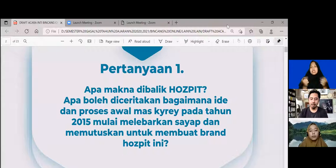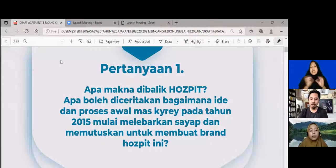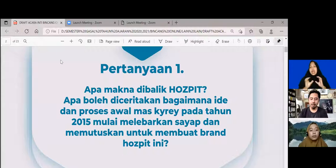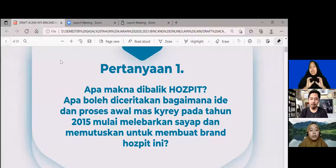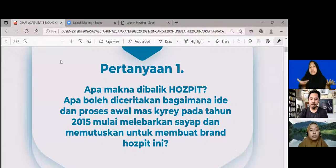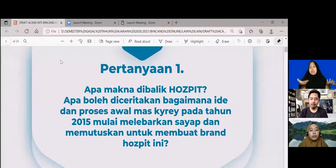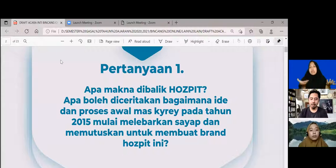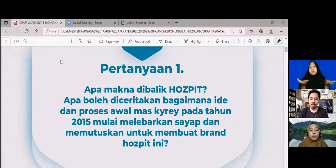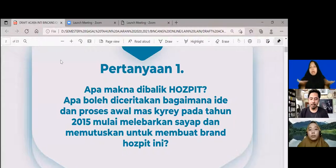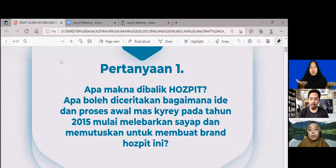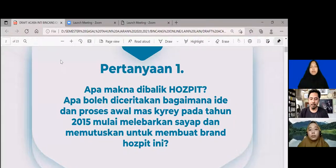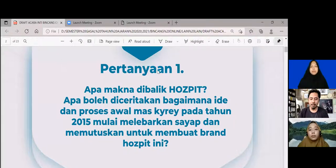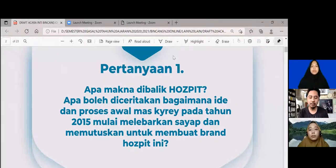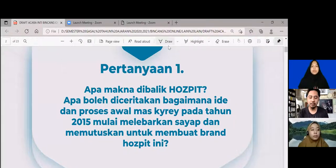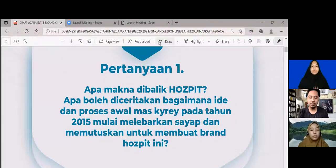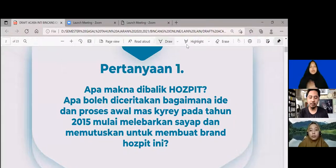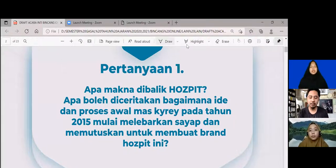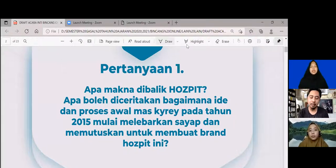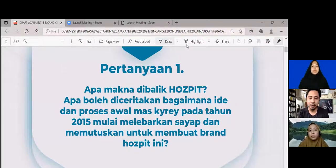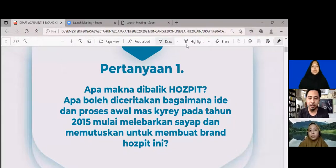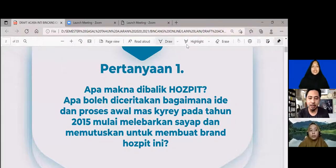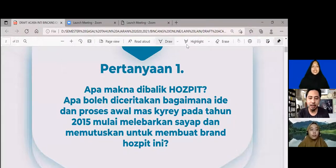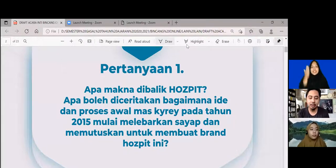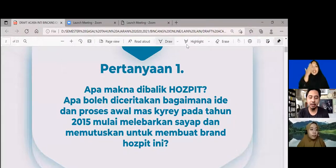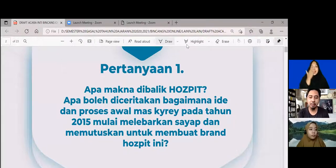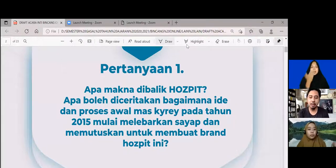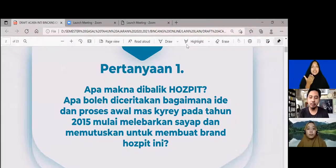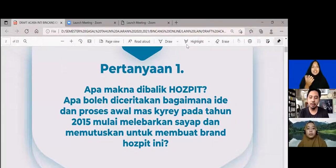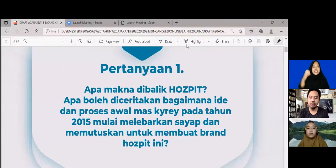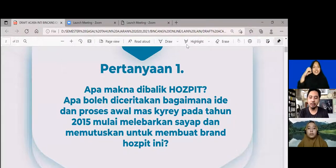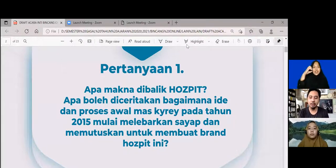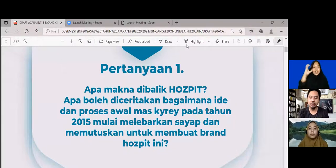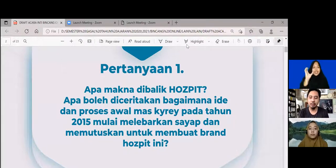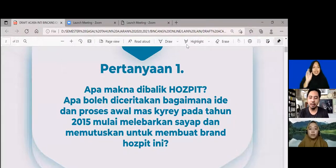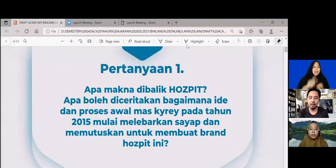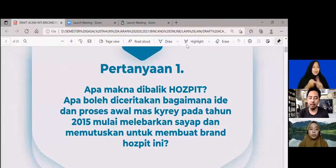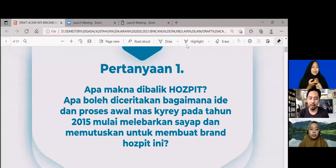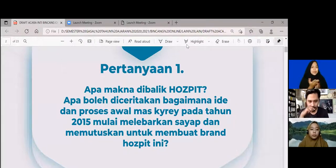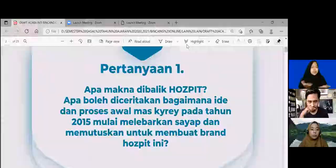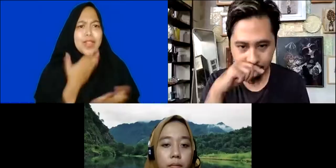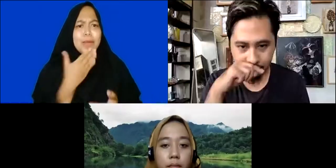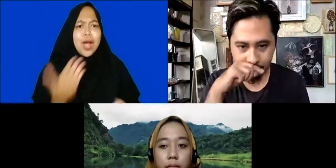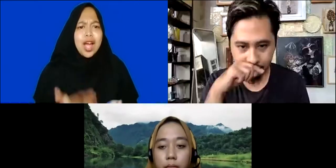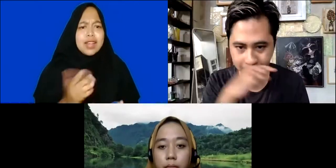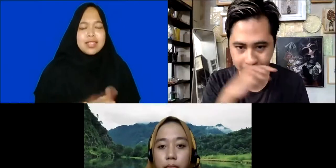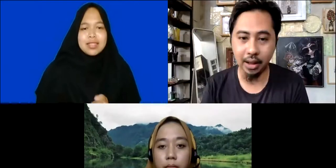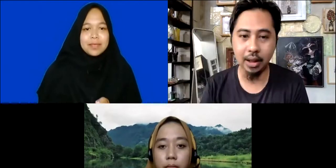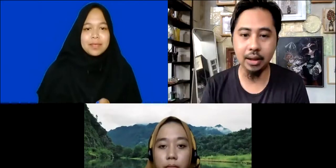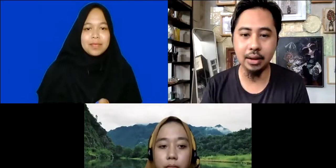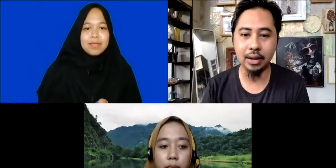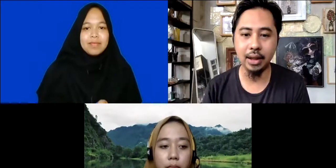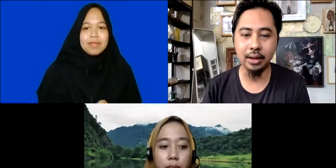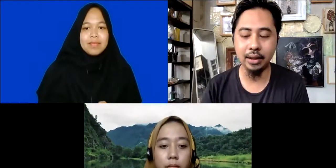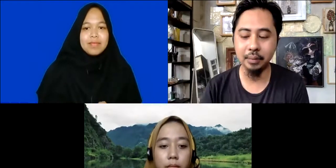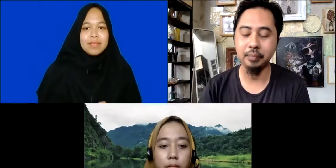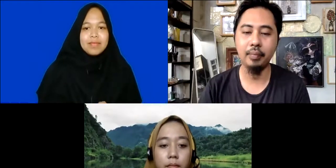Ya, sebelumnya selamat sorenya dan terima kasih buat panitia yang sudah menyelenggarakan